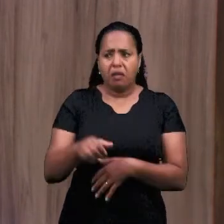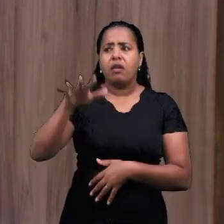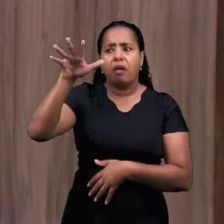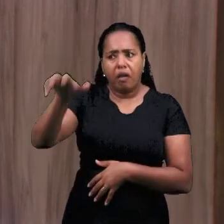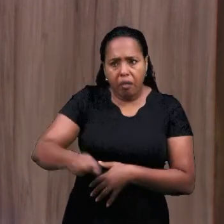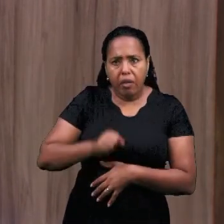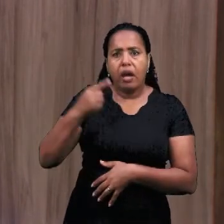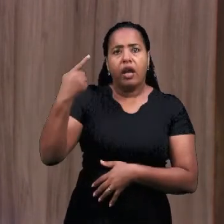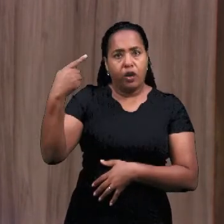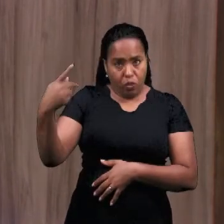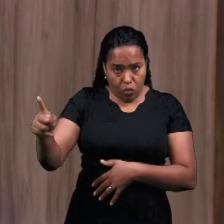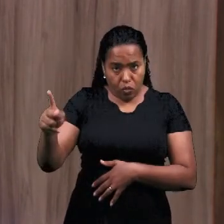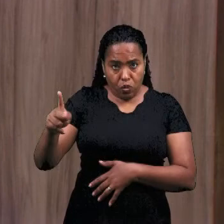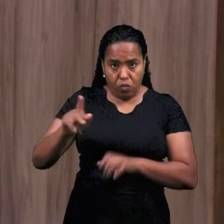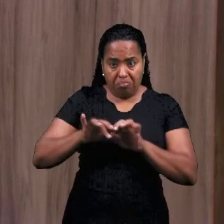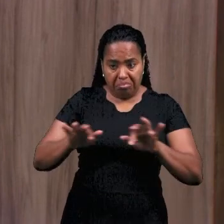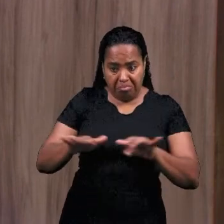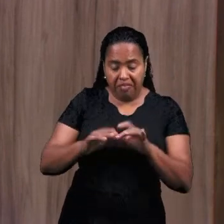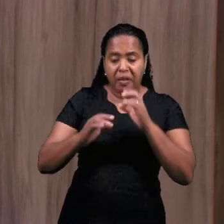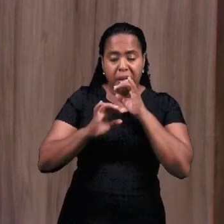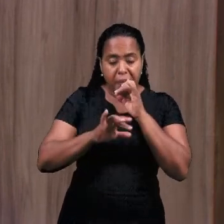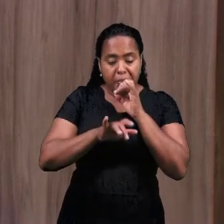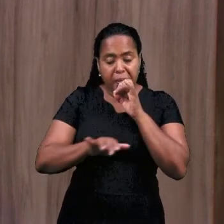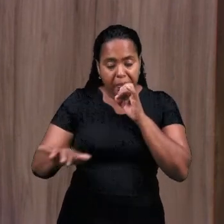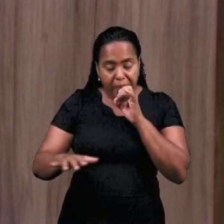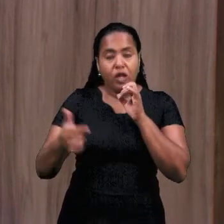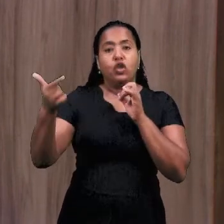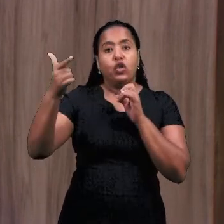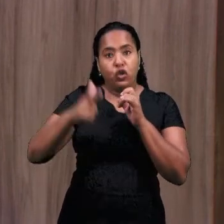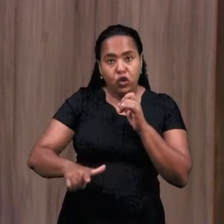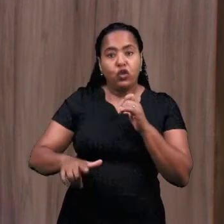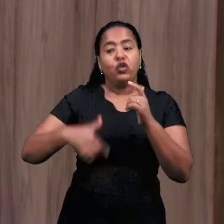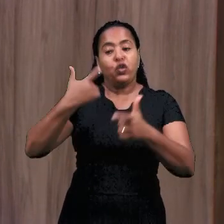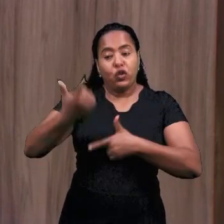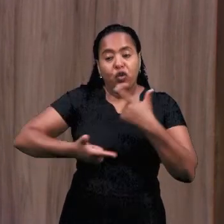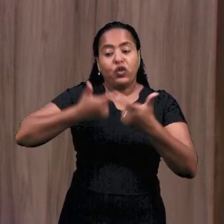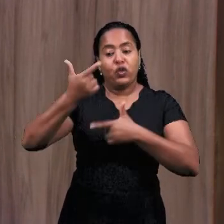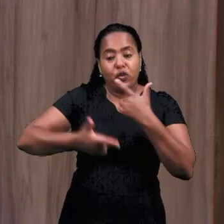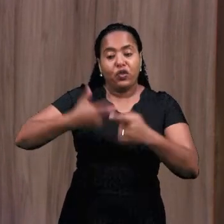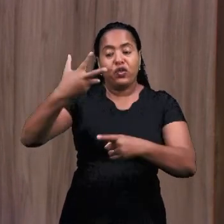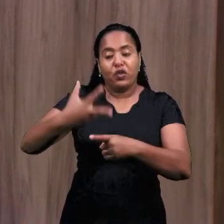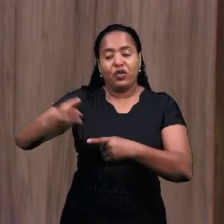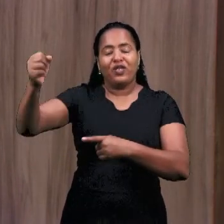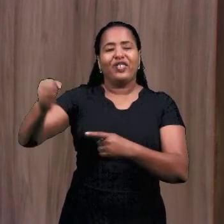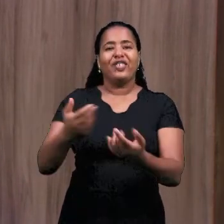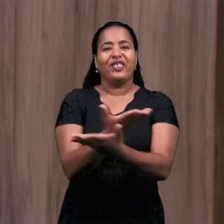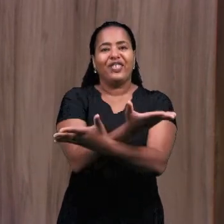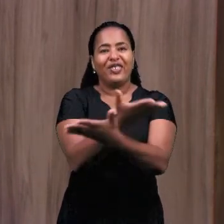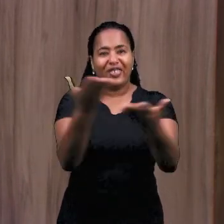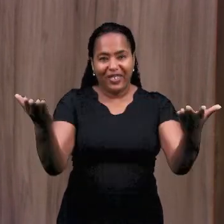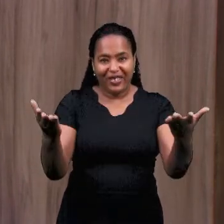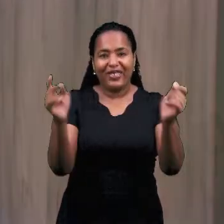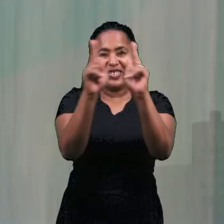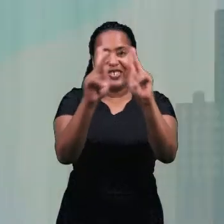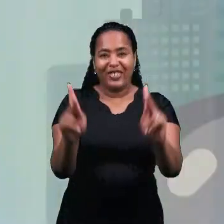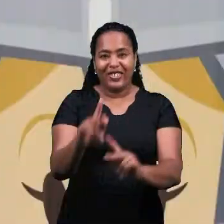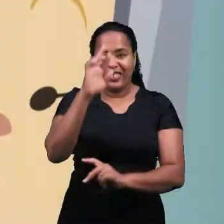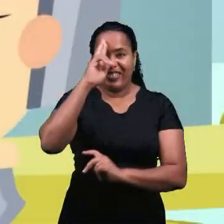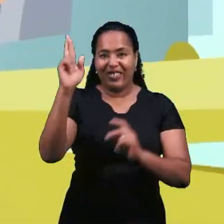instrument et nous allons nous rappeler la louange. Dans les batailles, je suis vainqueur. À tous, la paix du Seigneur.